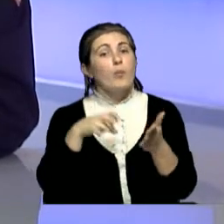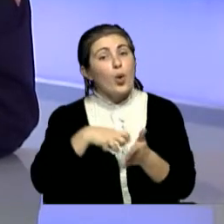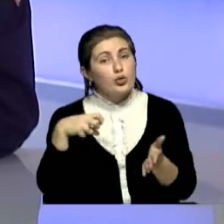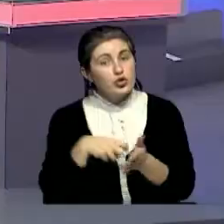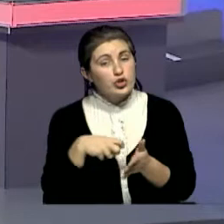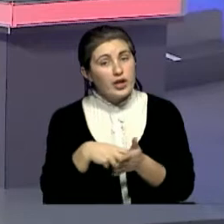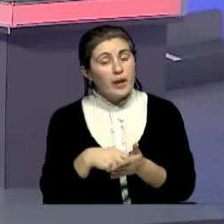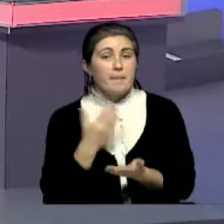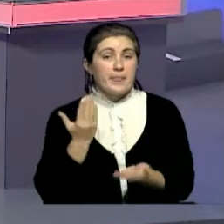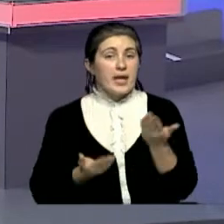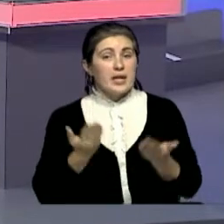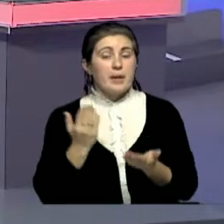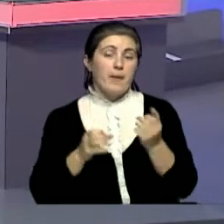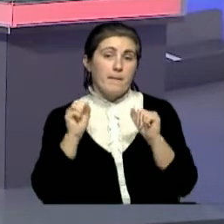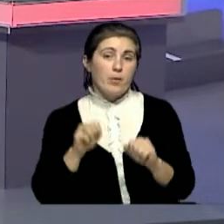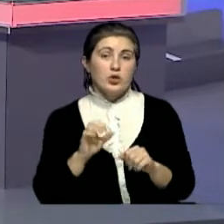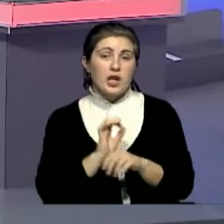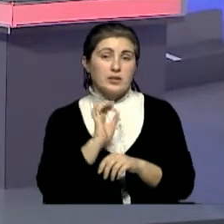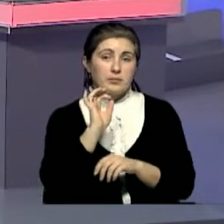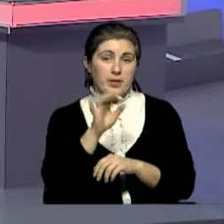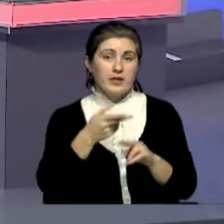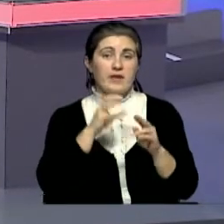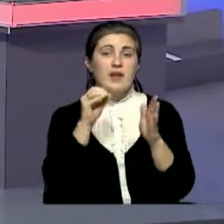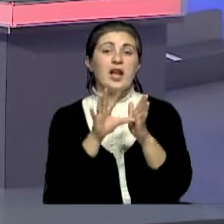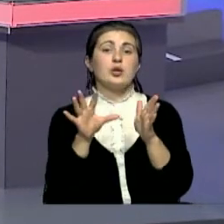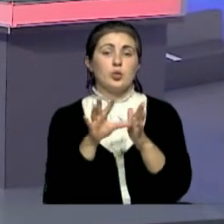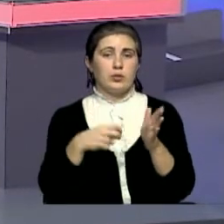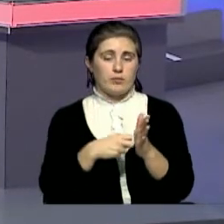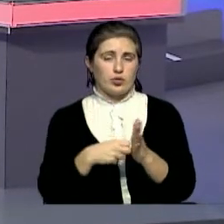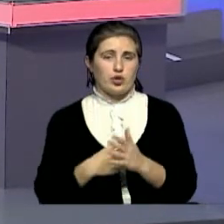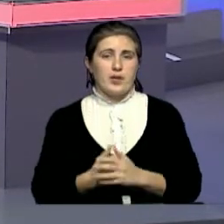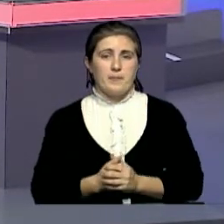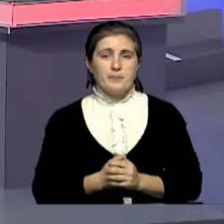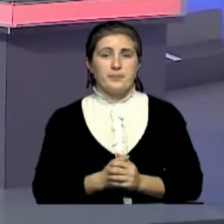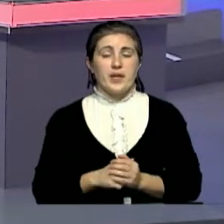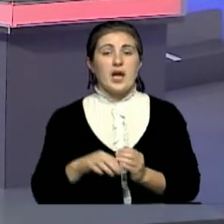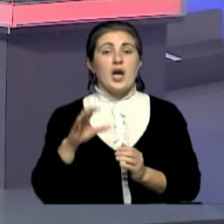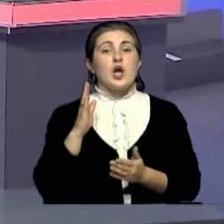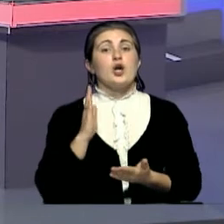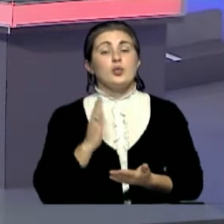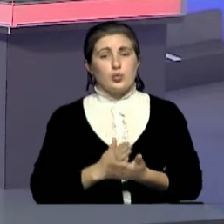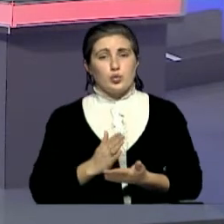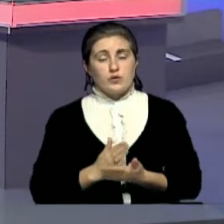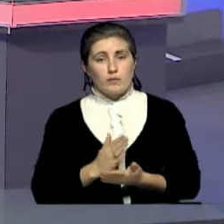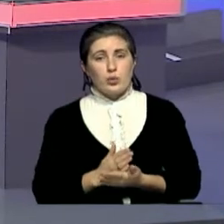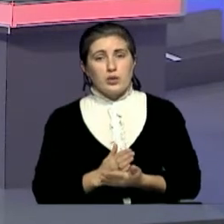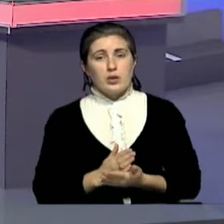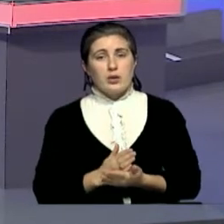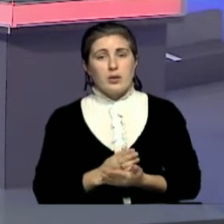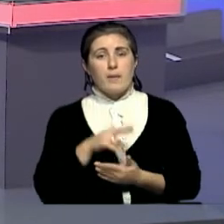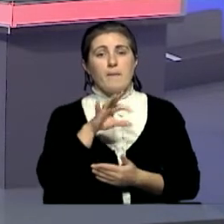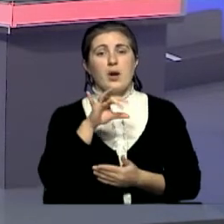либо может направить это электронной почтой. Существует